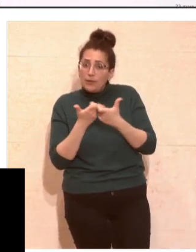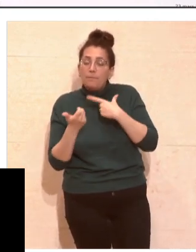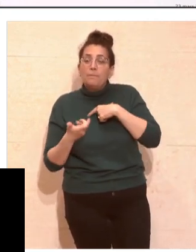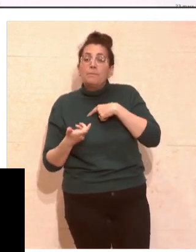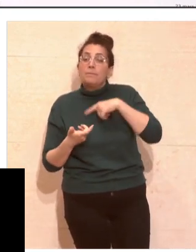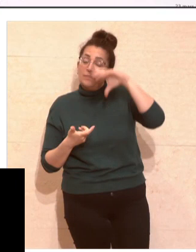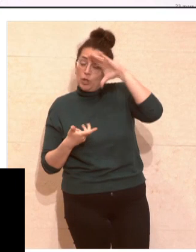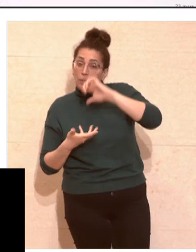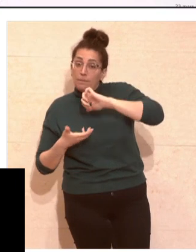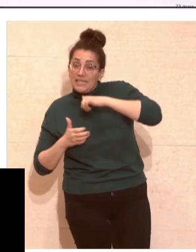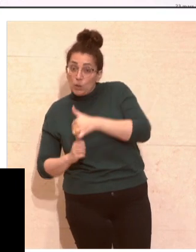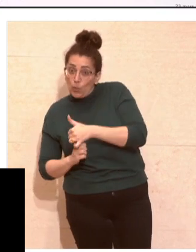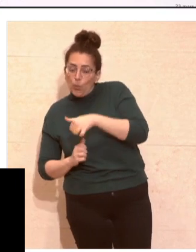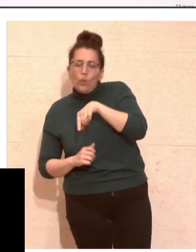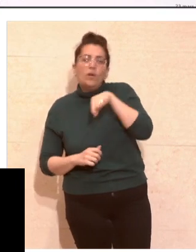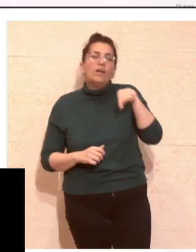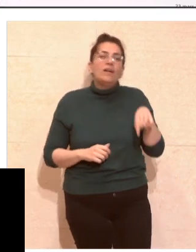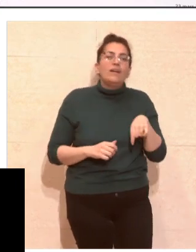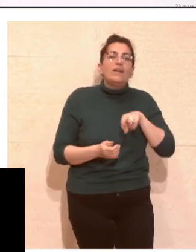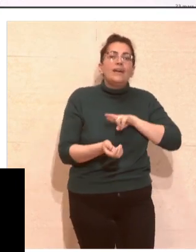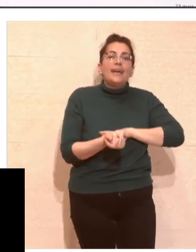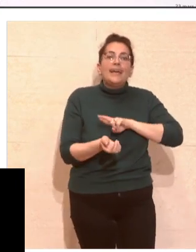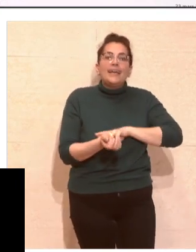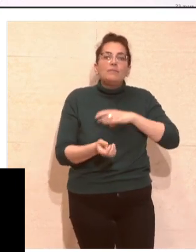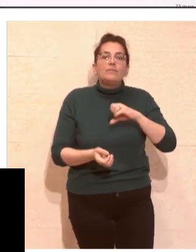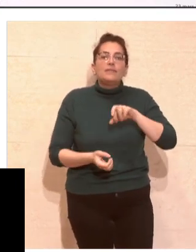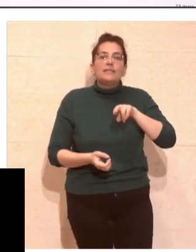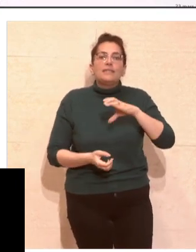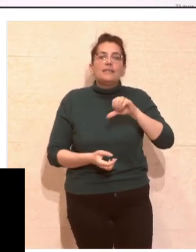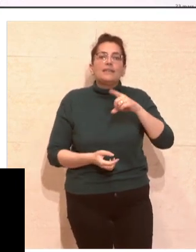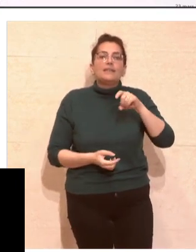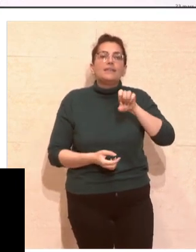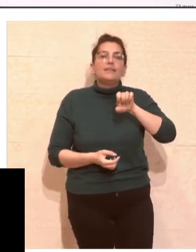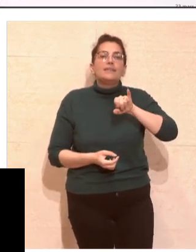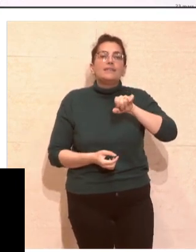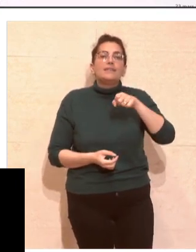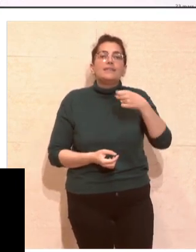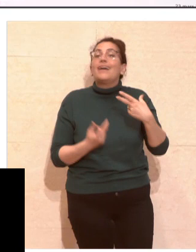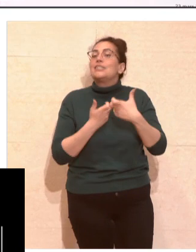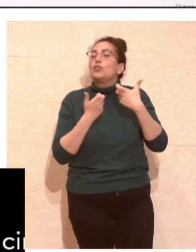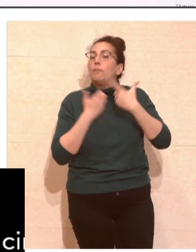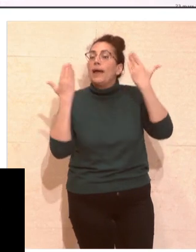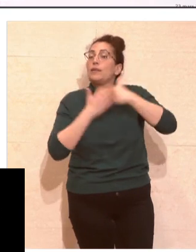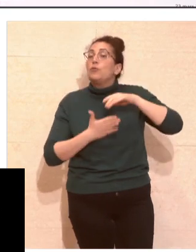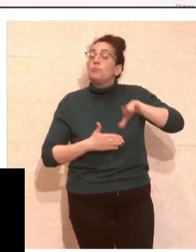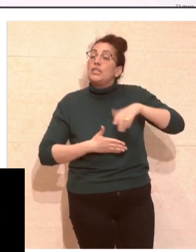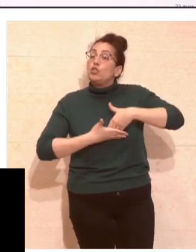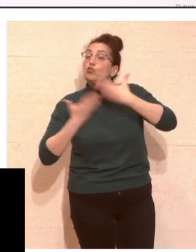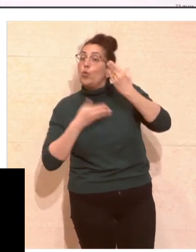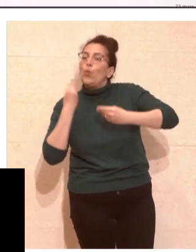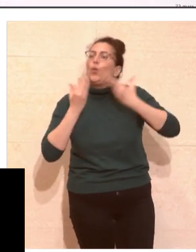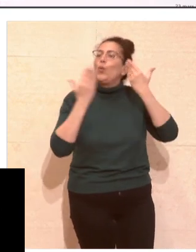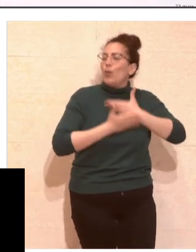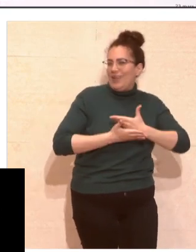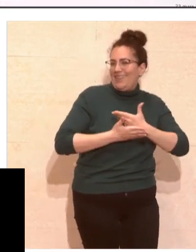pression de sommeil homéostasique, mais aussi du rythme circadien. On en a parlé, nous sommes des animaux diurnes, et donc, indépendamment de la